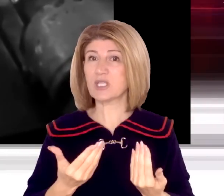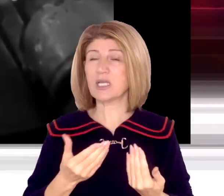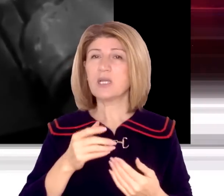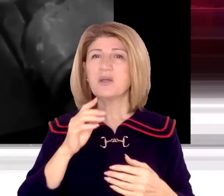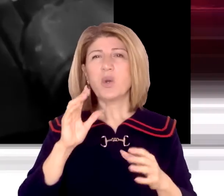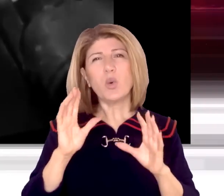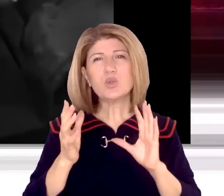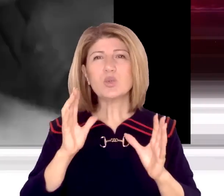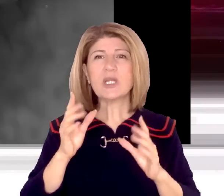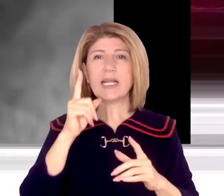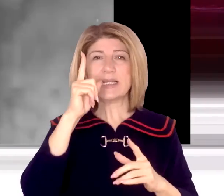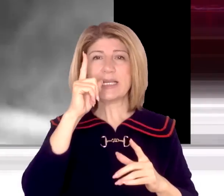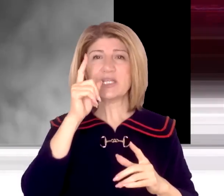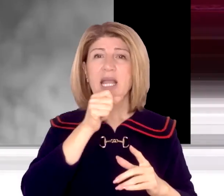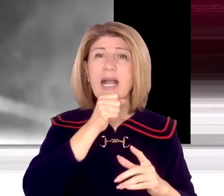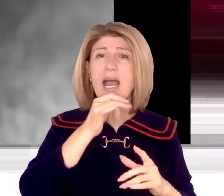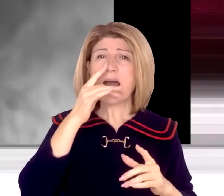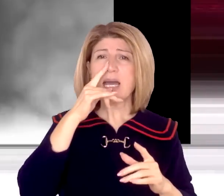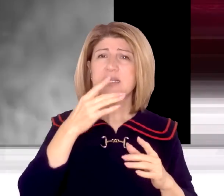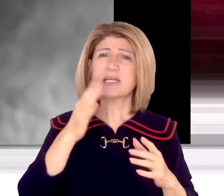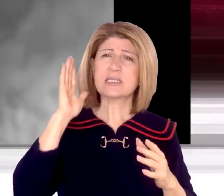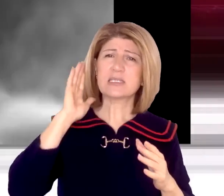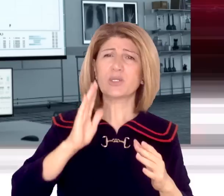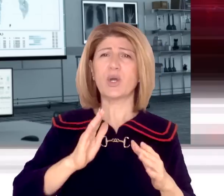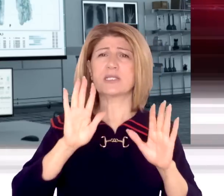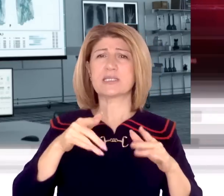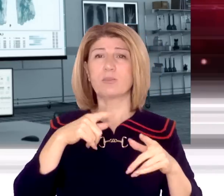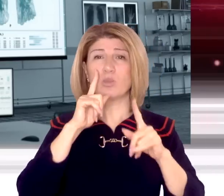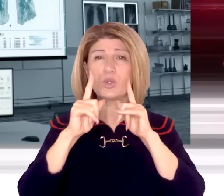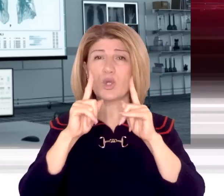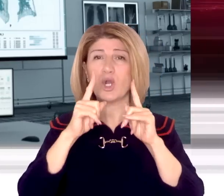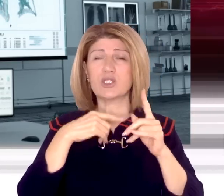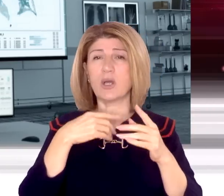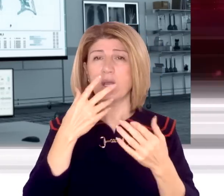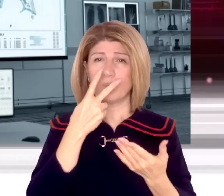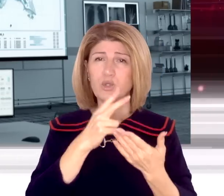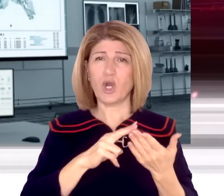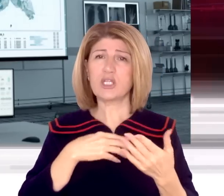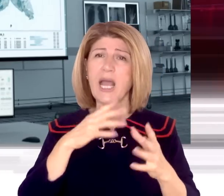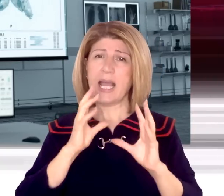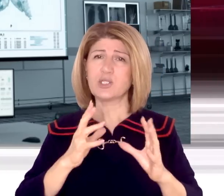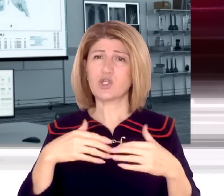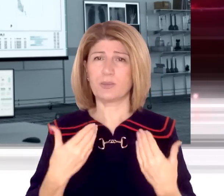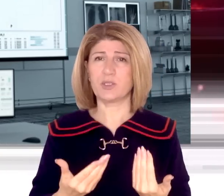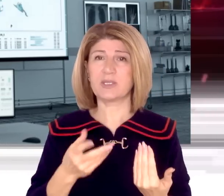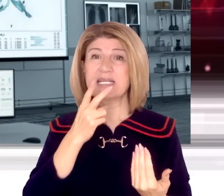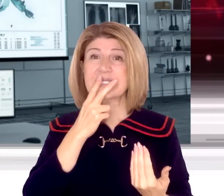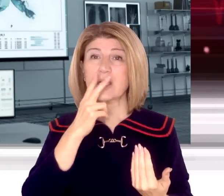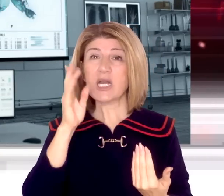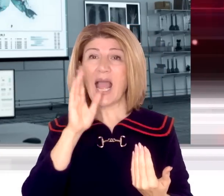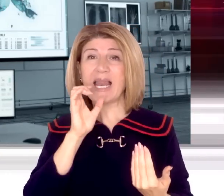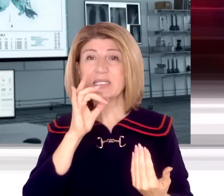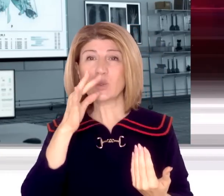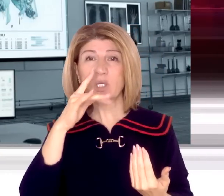انجام شده، خب حدود یک قرن دهه ها هستش که به هر حال ما این مطالعات رو داشتیم انجام میدادیم.